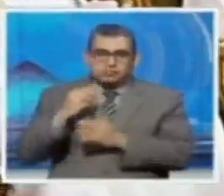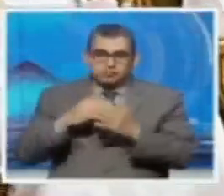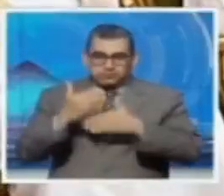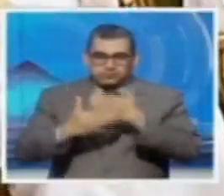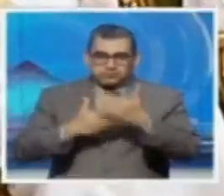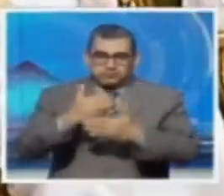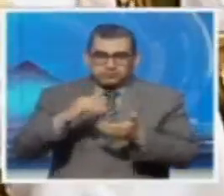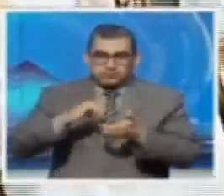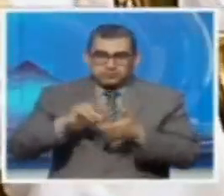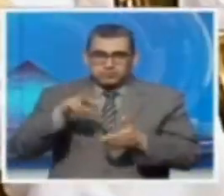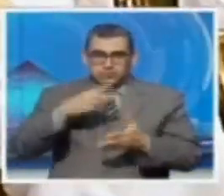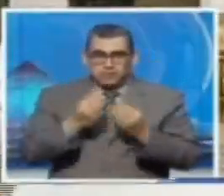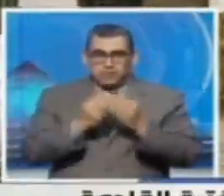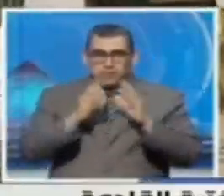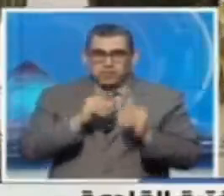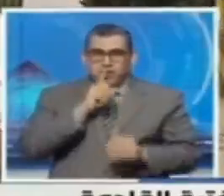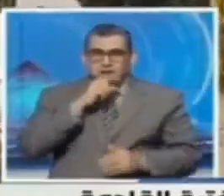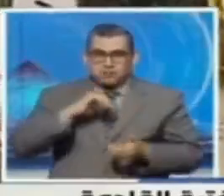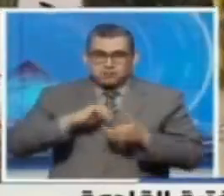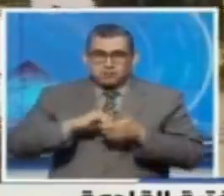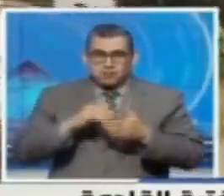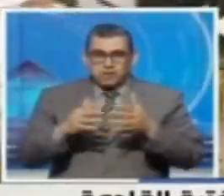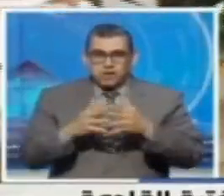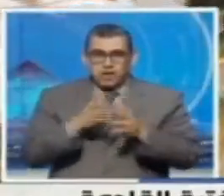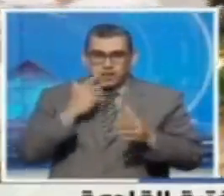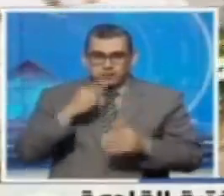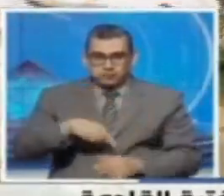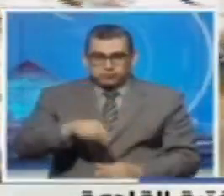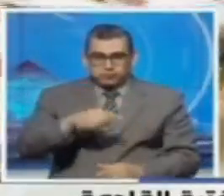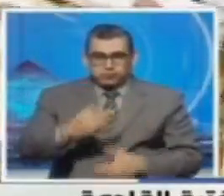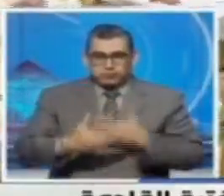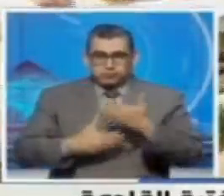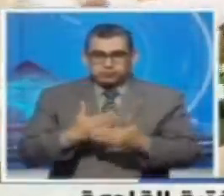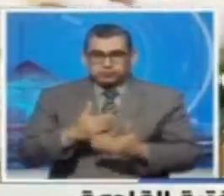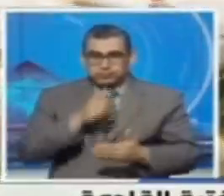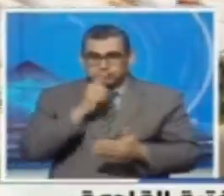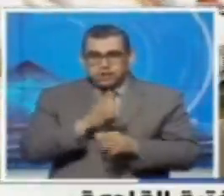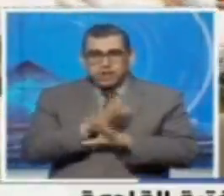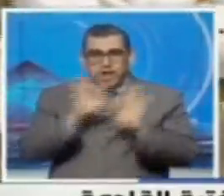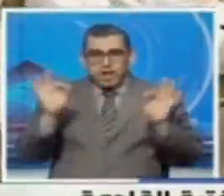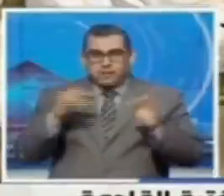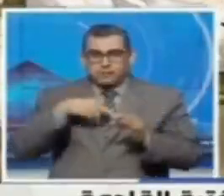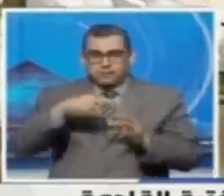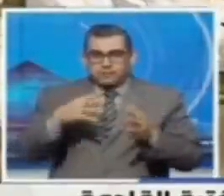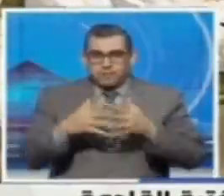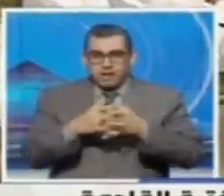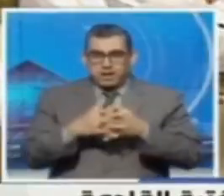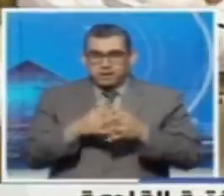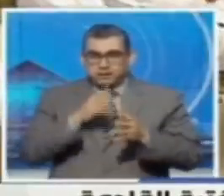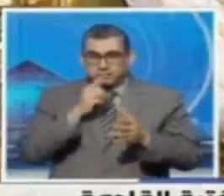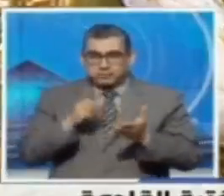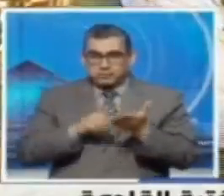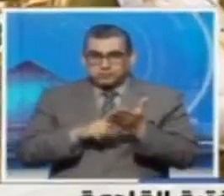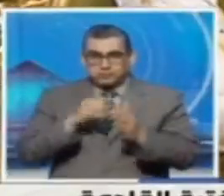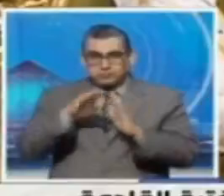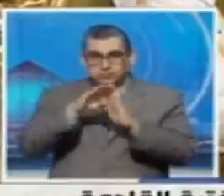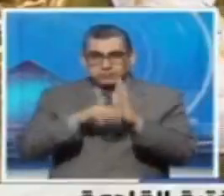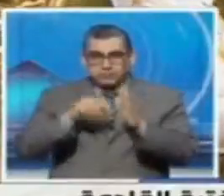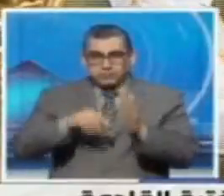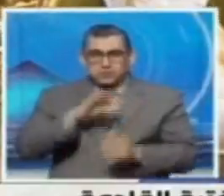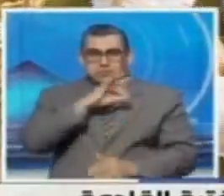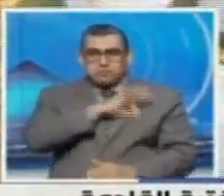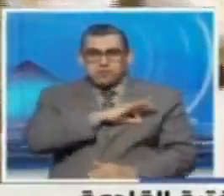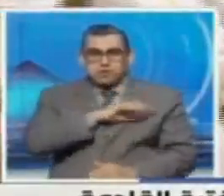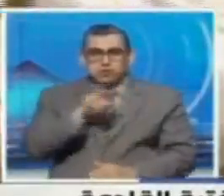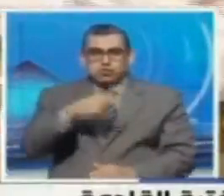العلاقات الثنائية بين البلدين خلال الفترة القادمة في كافة المجالات، وذلك في إطار مصلحة